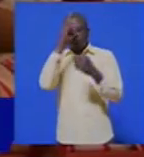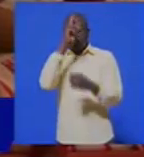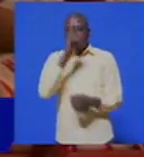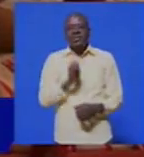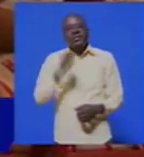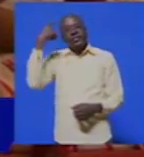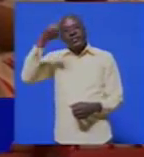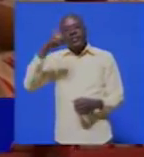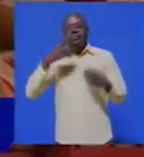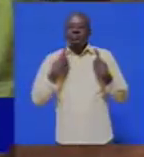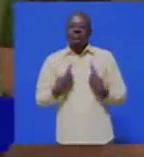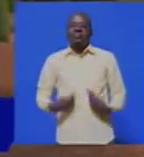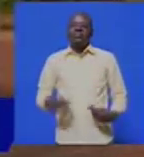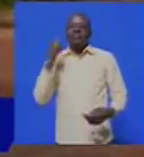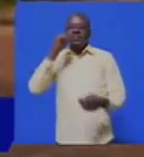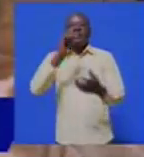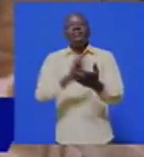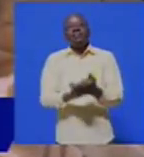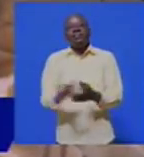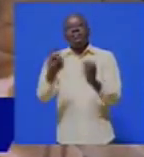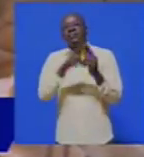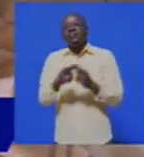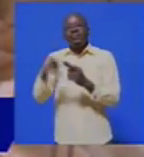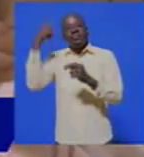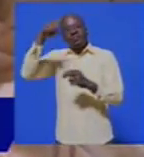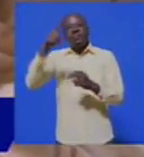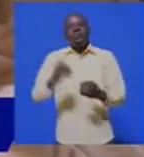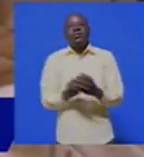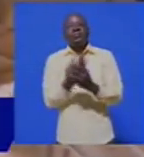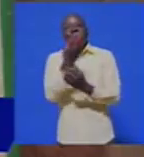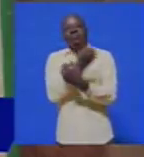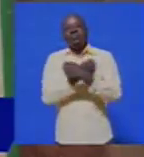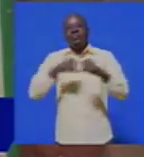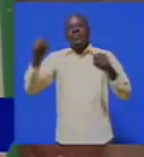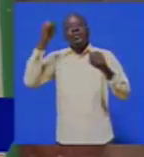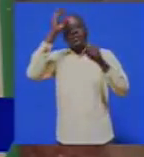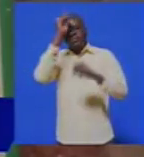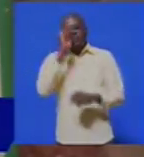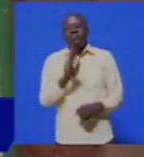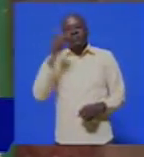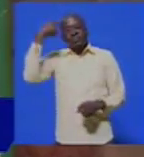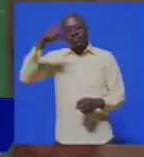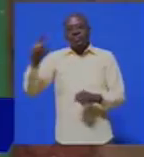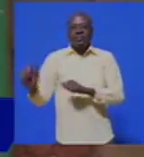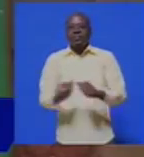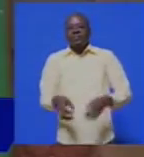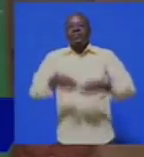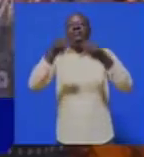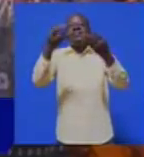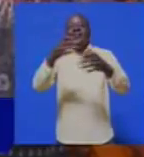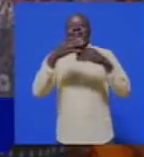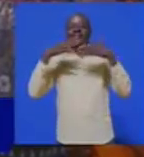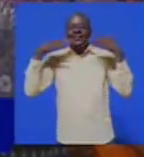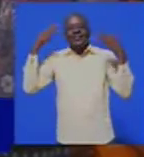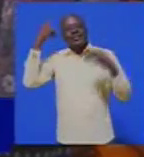détresse. Les femmes réunies au sein de l'association pour la sauvegarde de la femme et de l'orphelin se sont engagées à redonner le sourire et le bien-être